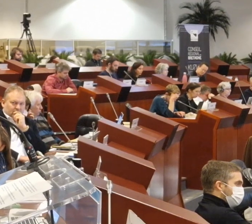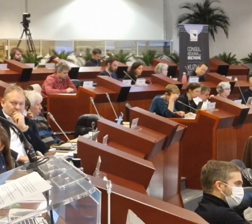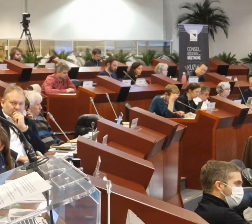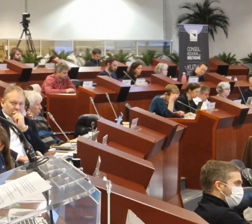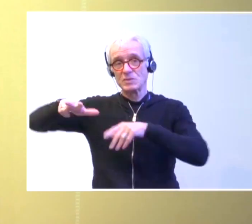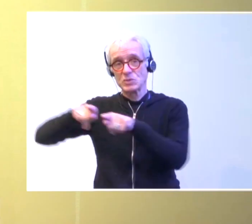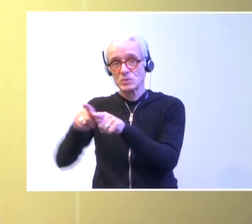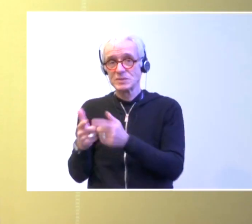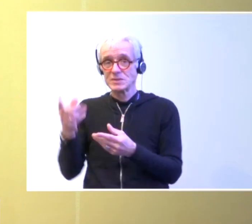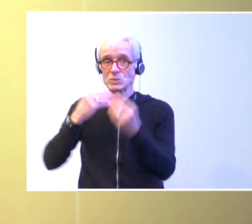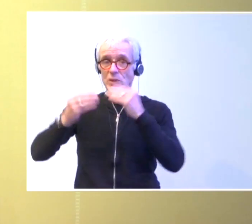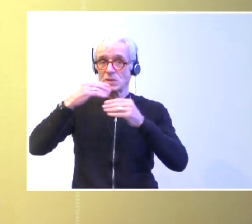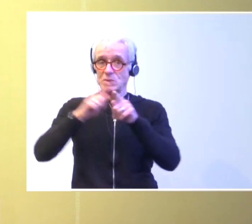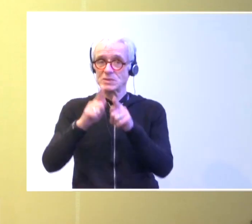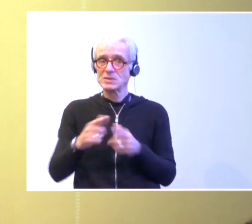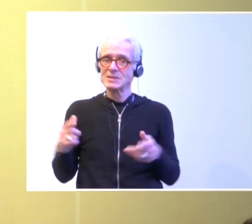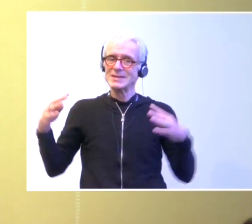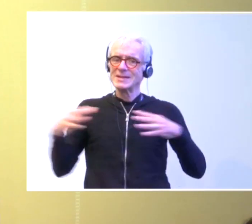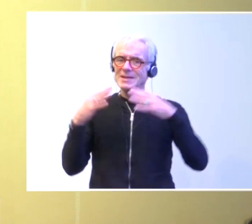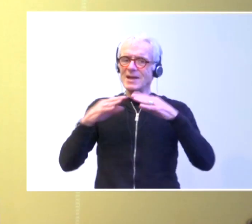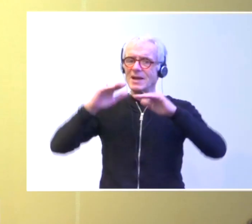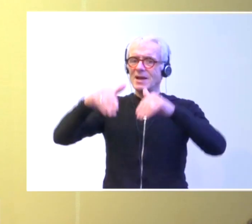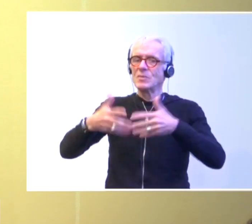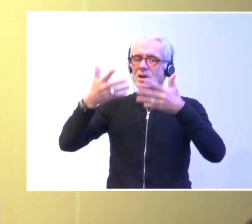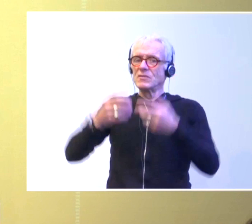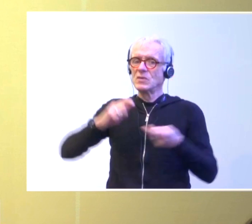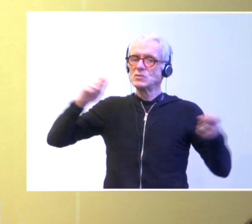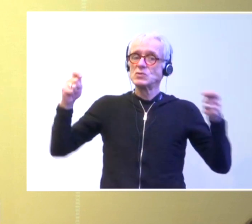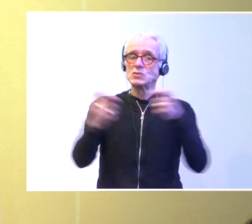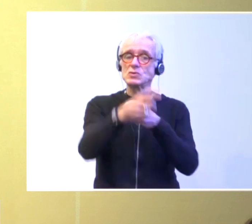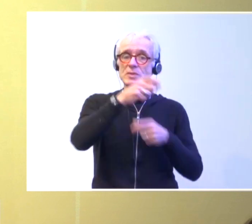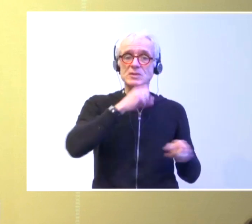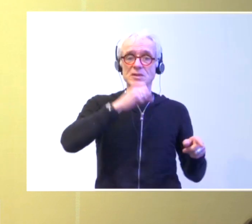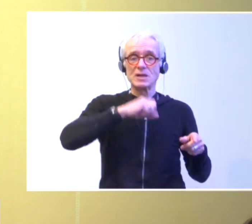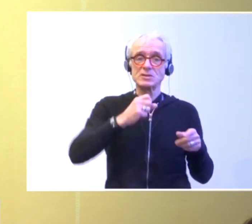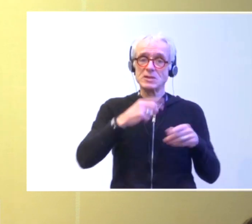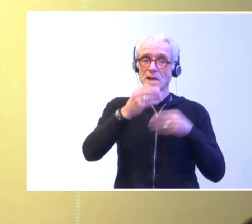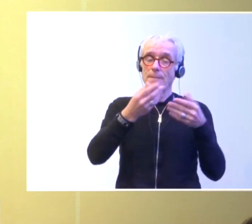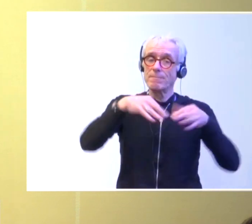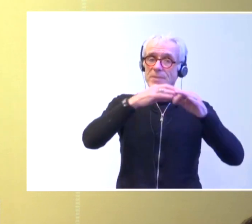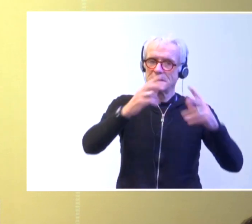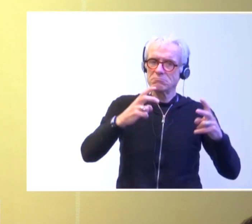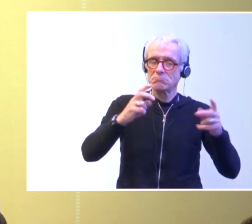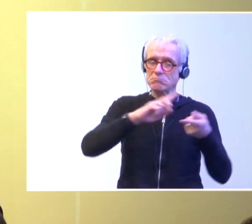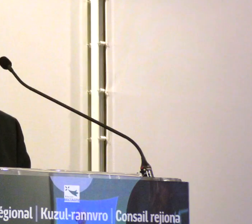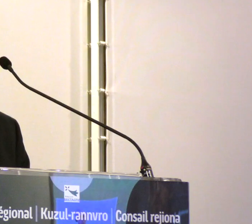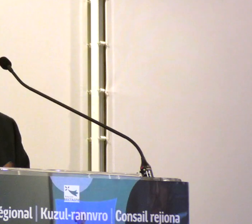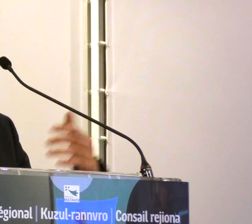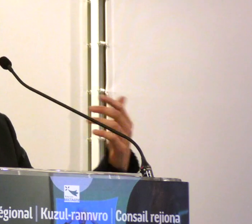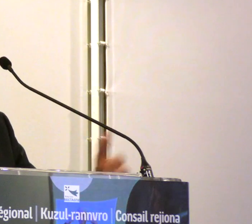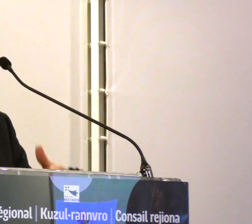C'est suite à une épreuve majeure au sortir de la guerre que la France a souhaité changer la donne pour ses aînés. Notre pays s'est grandi à notre tour, dans cette situation si